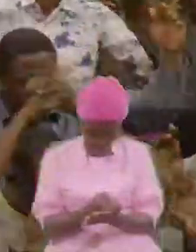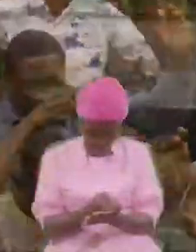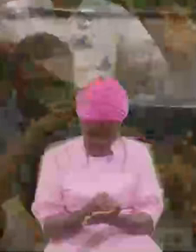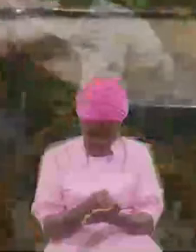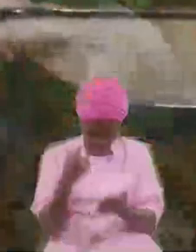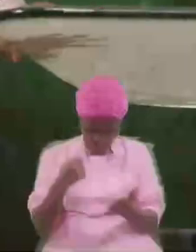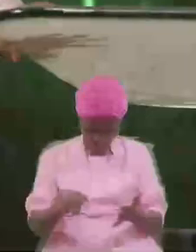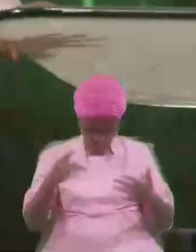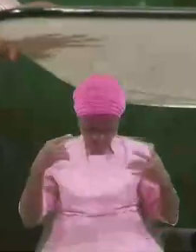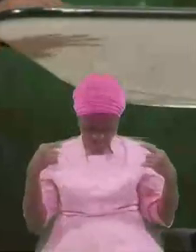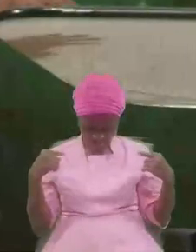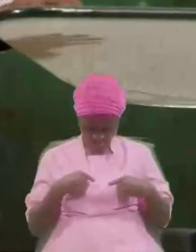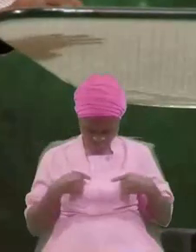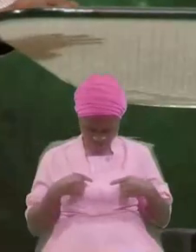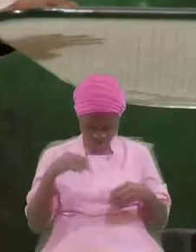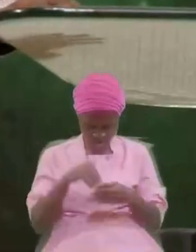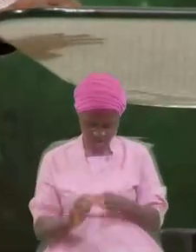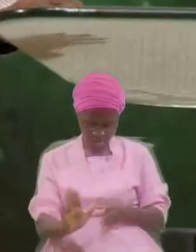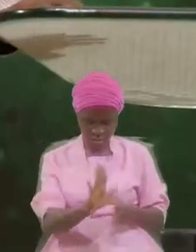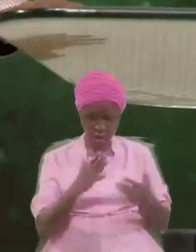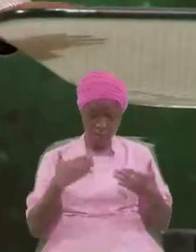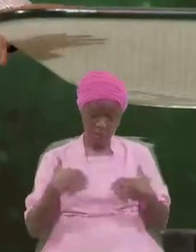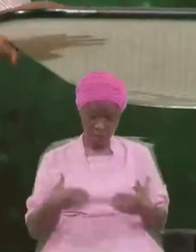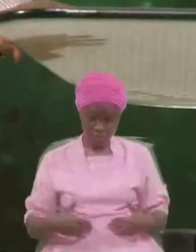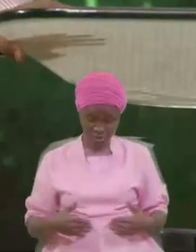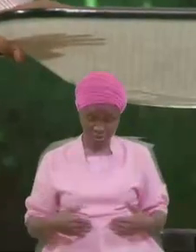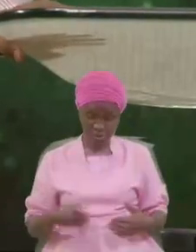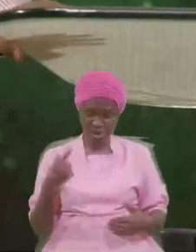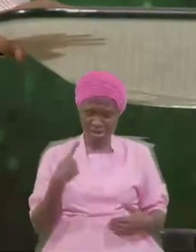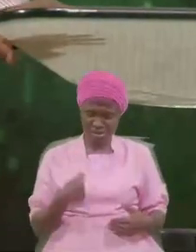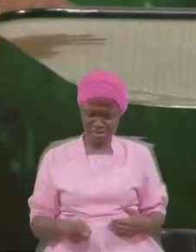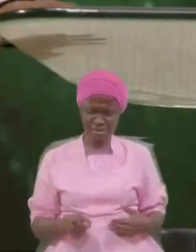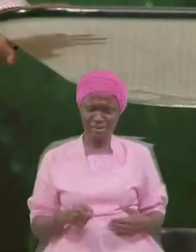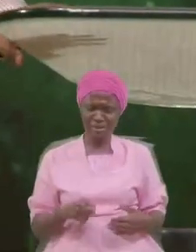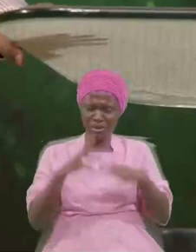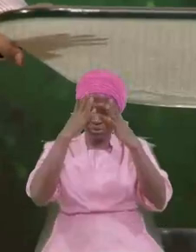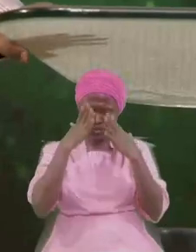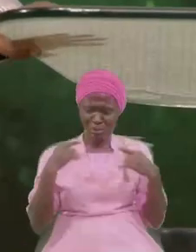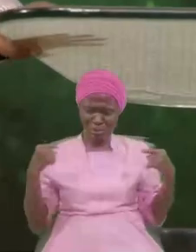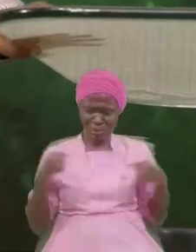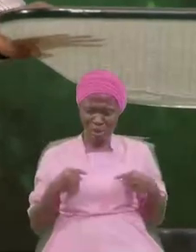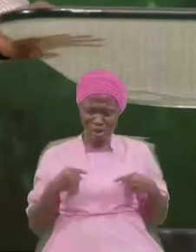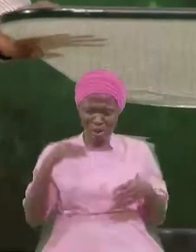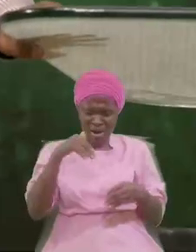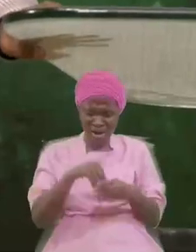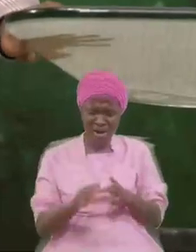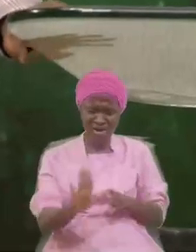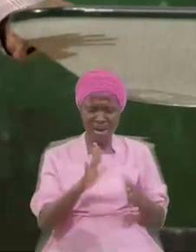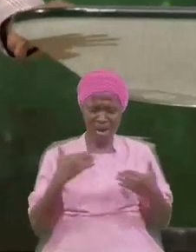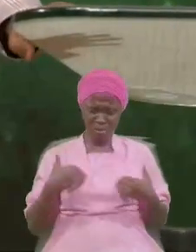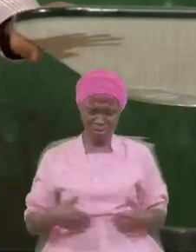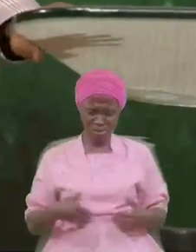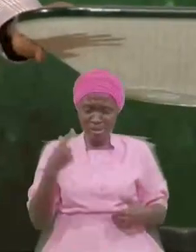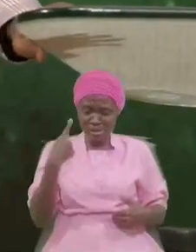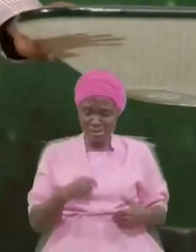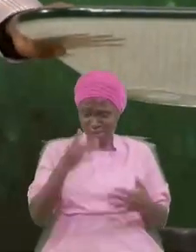La douleur dans leur corps, le fléau dans leur corps, la maladie